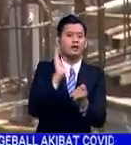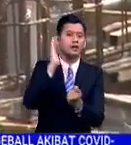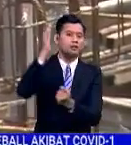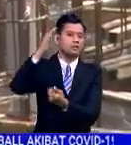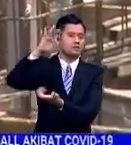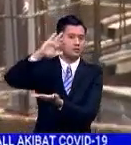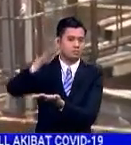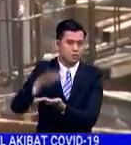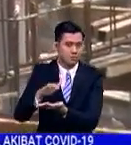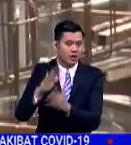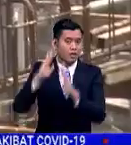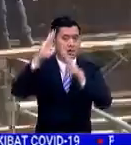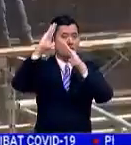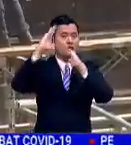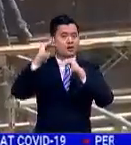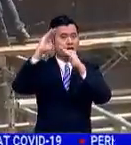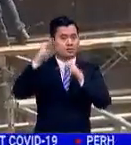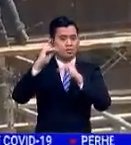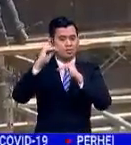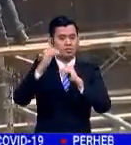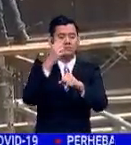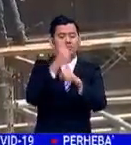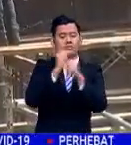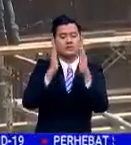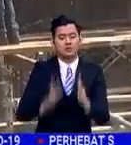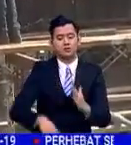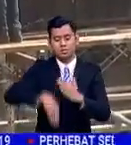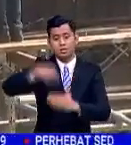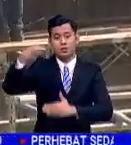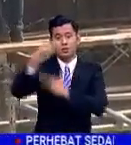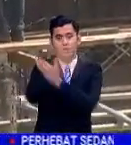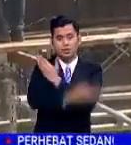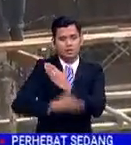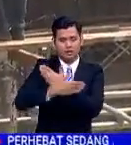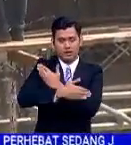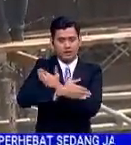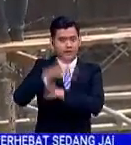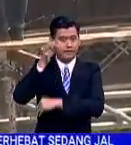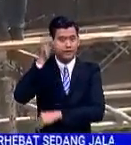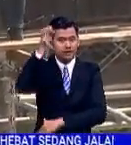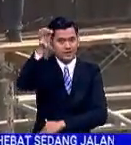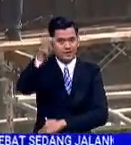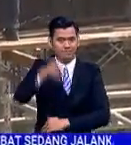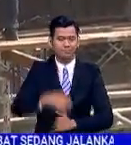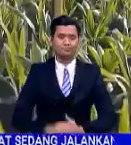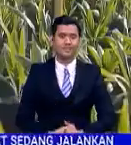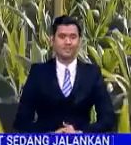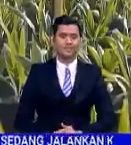mengurangkan kebergantungan kepada buruh asing dalam jangka masa panjang.